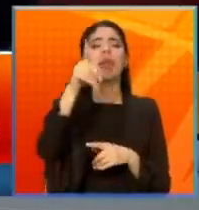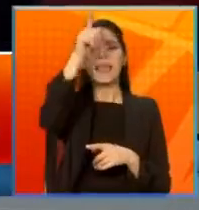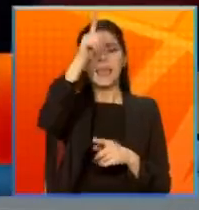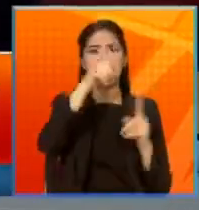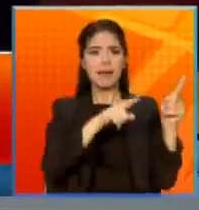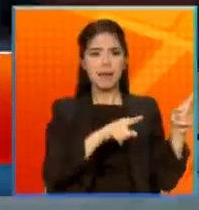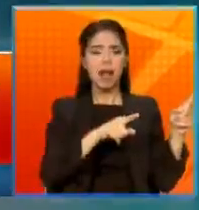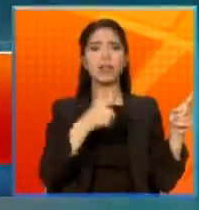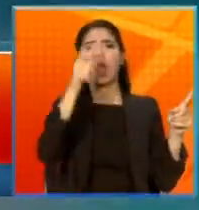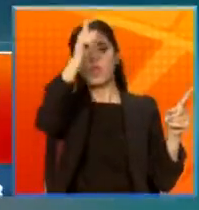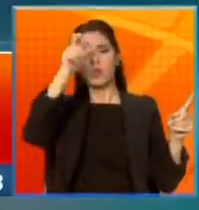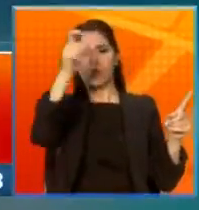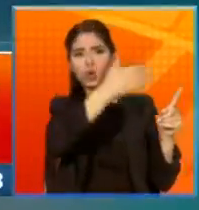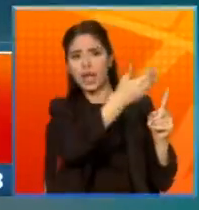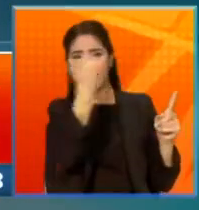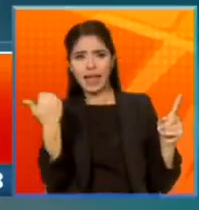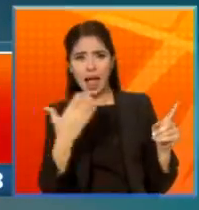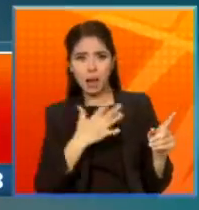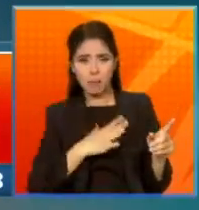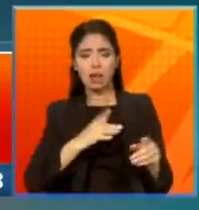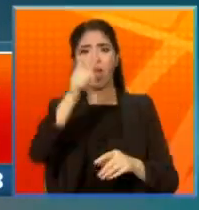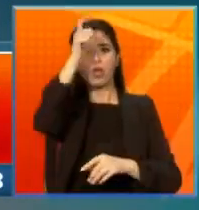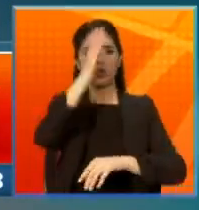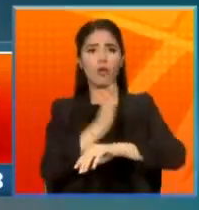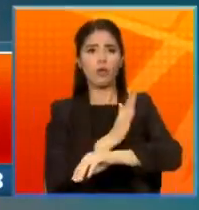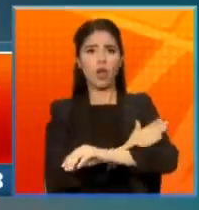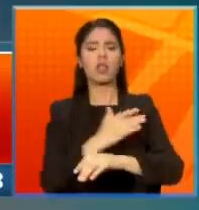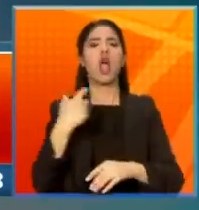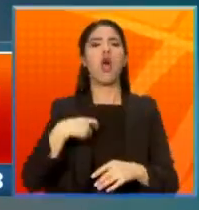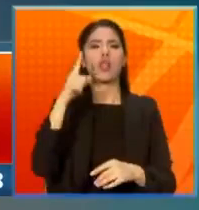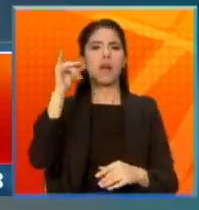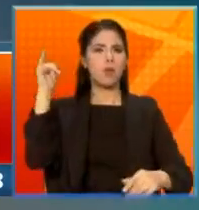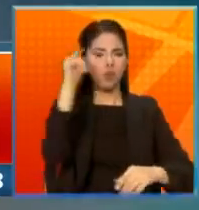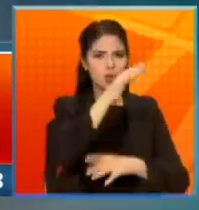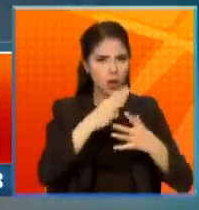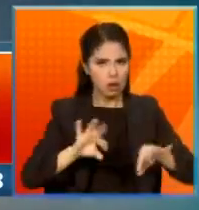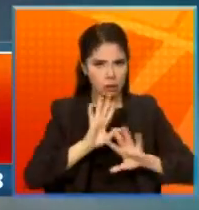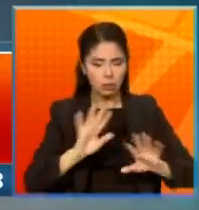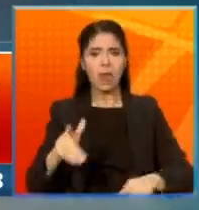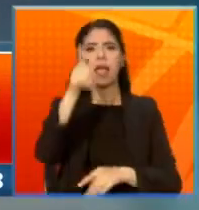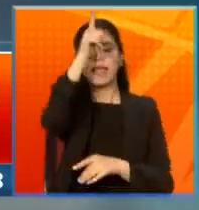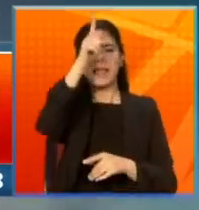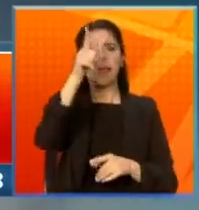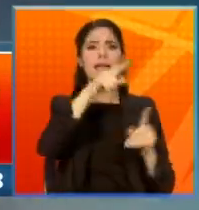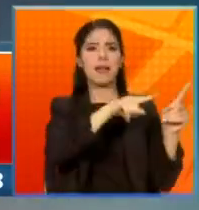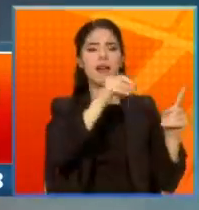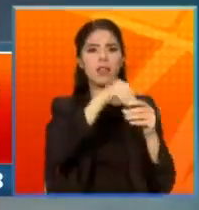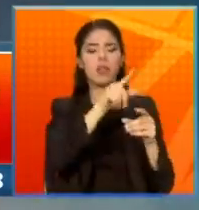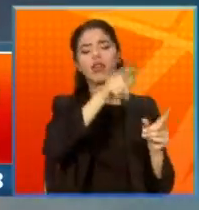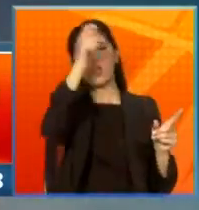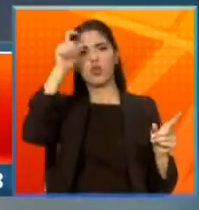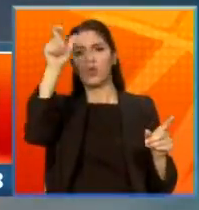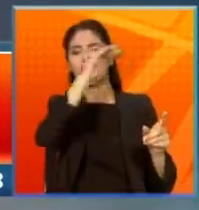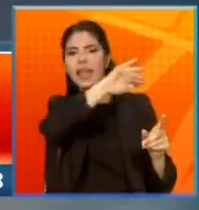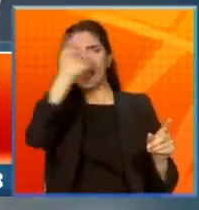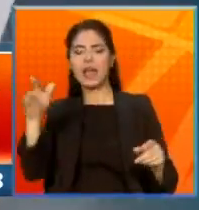İran'dan ülkemize dönmek isteyen Türk vatandaşları için özel bir sefer düzenlenmiştir. İran'dan bu seferle ülkemize gelen Türk